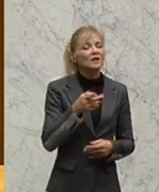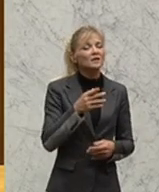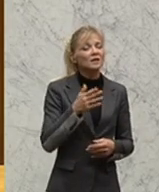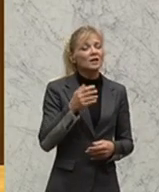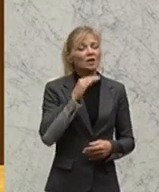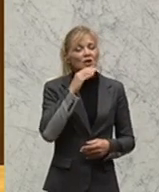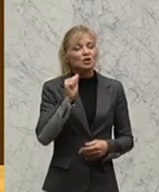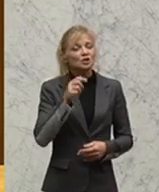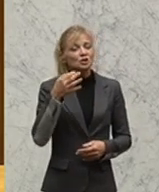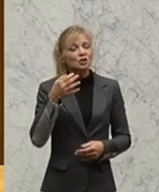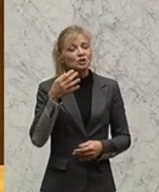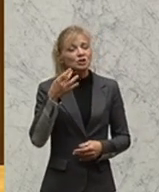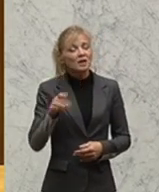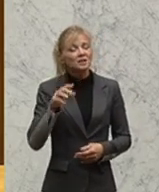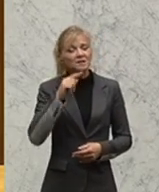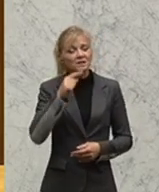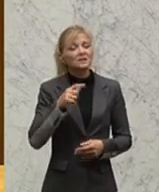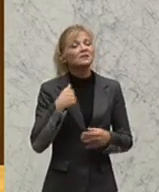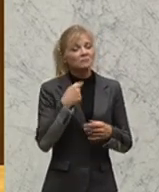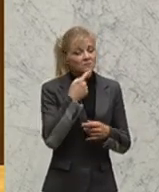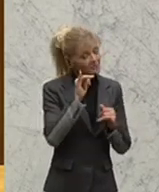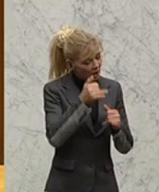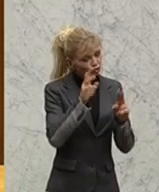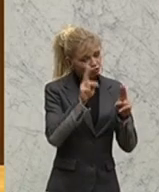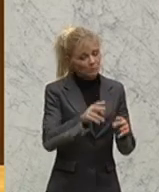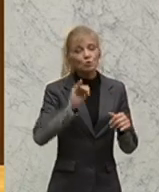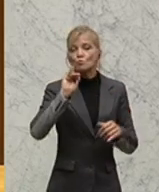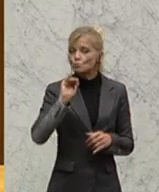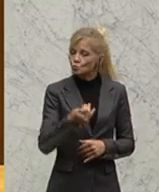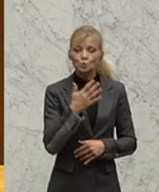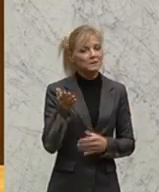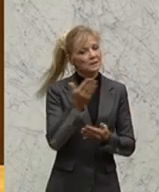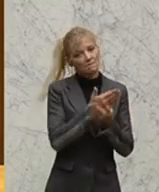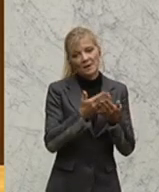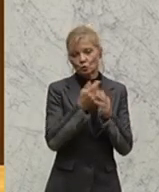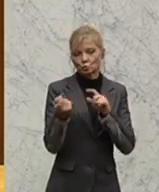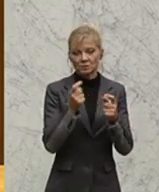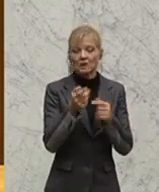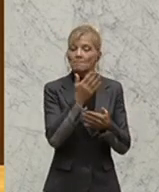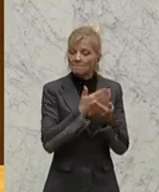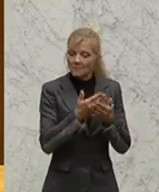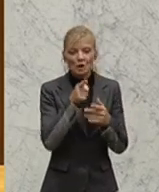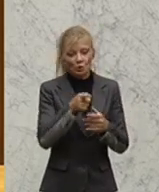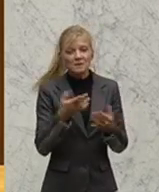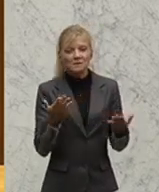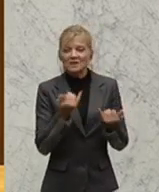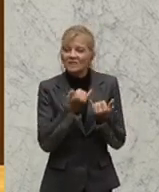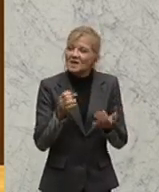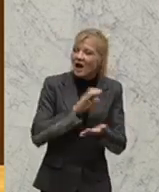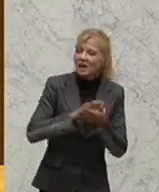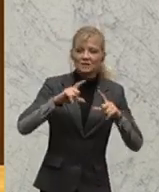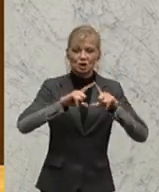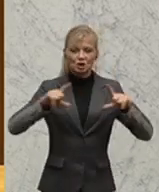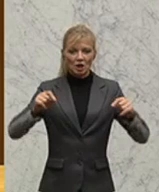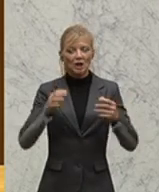investieren muss. Bildung ist der Garant für ein selbstbestimmtes Leben. Bildung ermöglicht Chancen, Teilhabechancen, auch für junge Menschen,